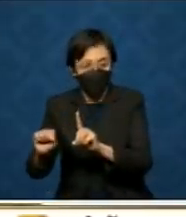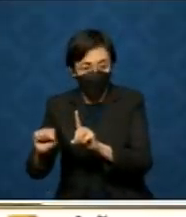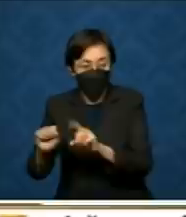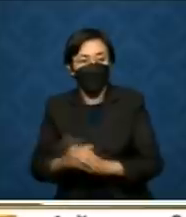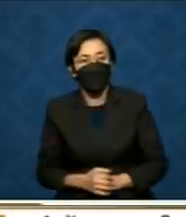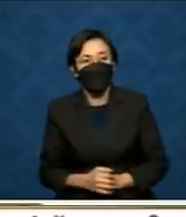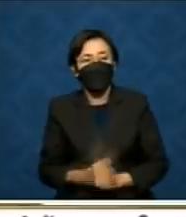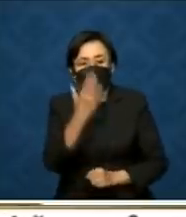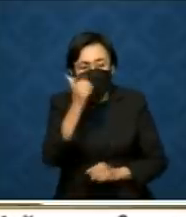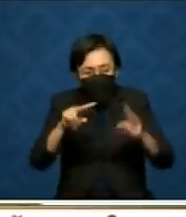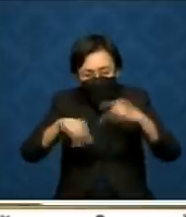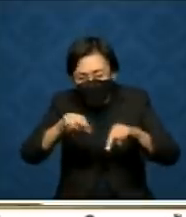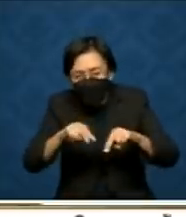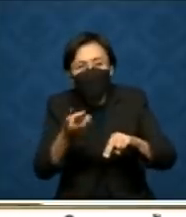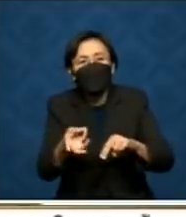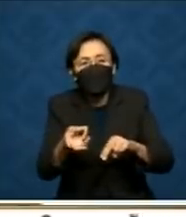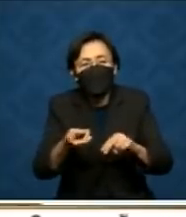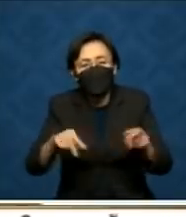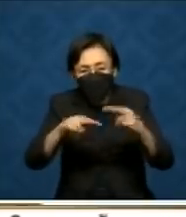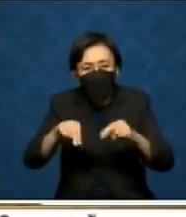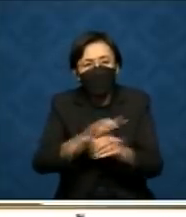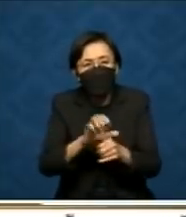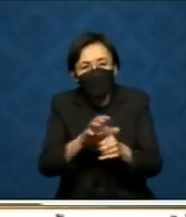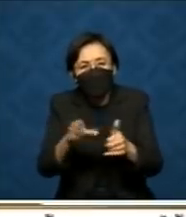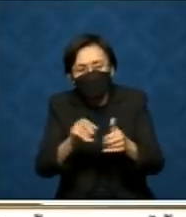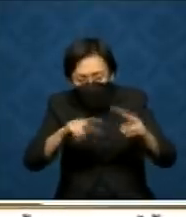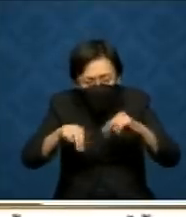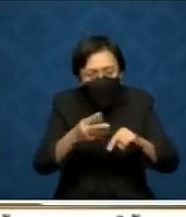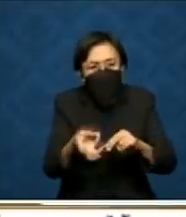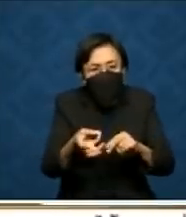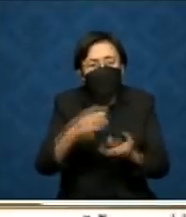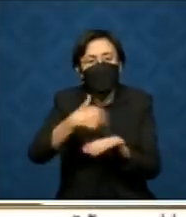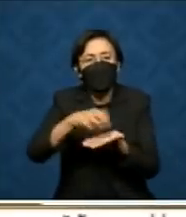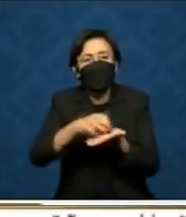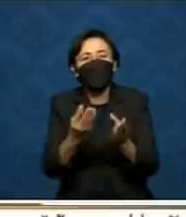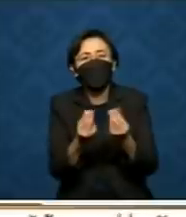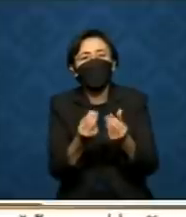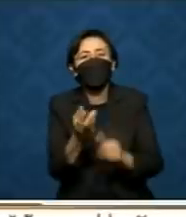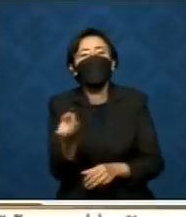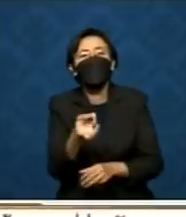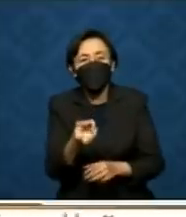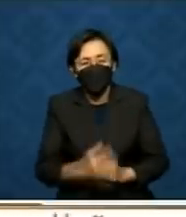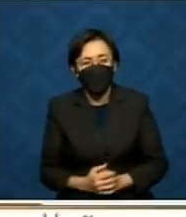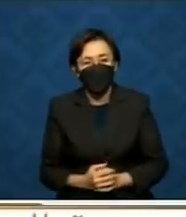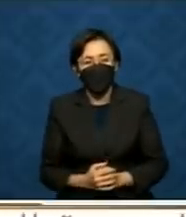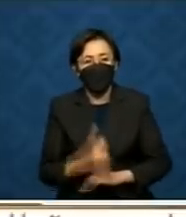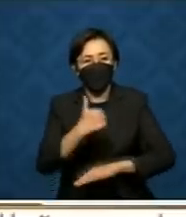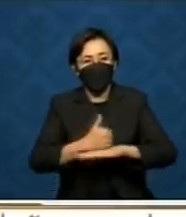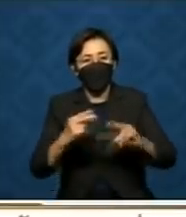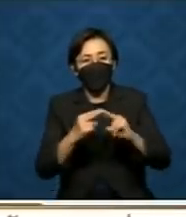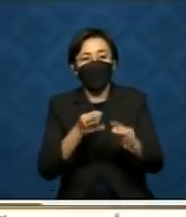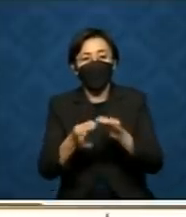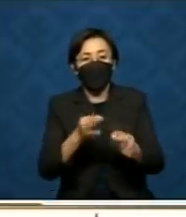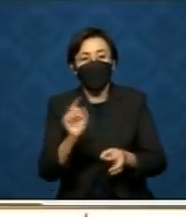ไปเพราะเราตรวจน้อยครับตรวจน้อยแล้วข้อมูลก็รายงานน้อยแต่ตรงนี้ท่านรับมือตีชี้แจงยังไงครับ